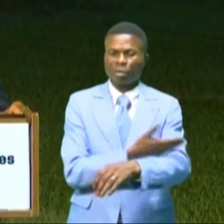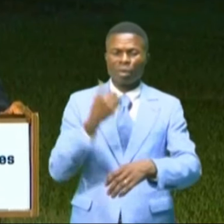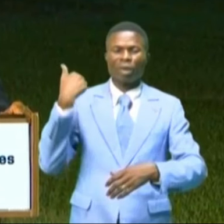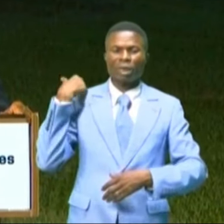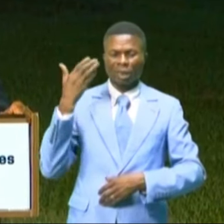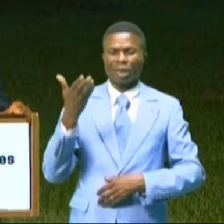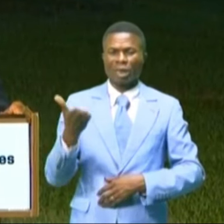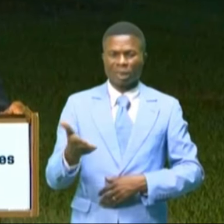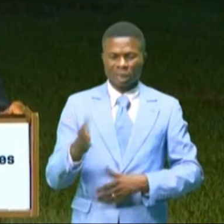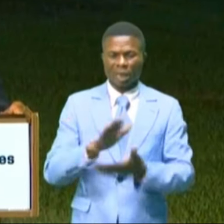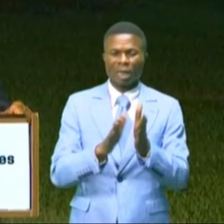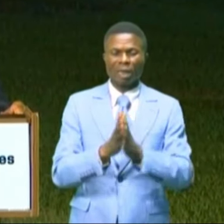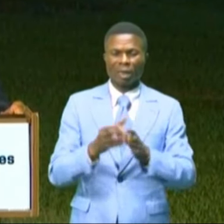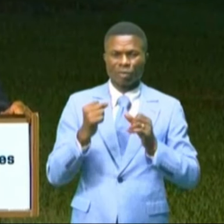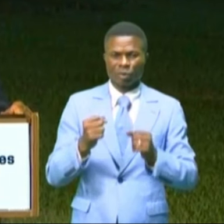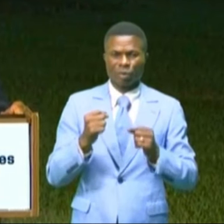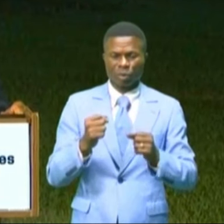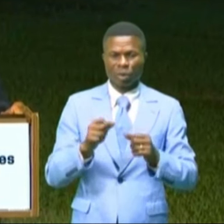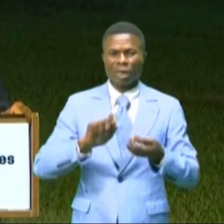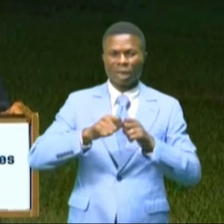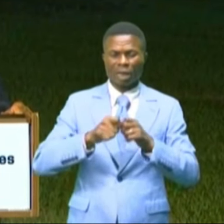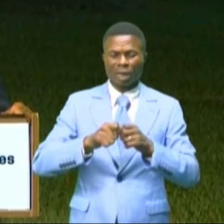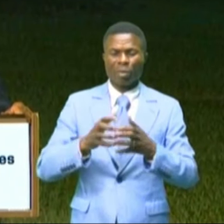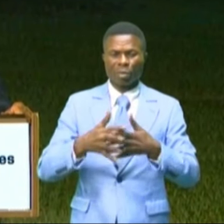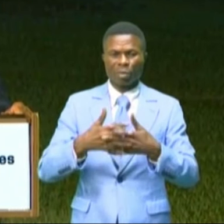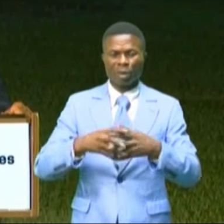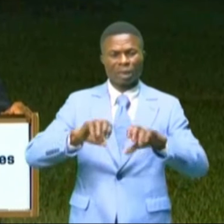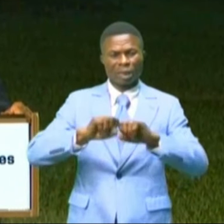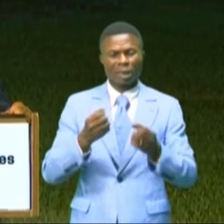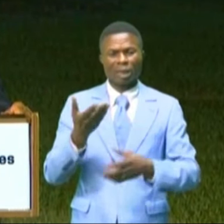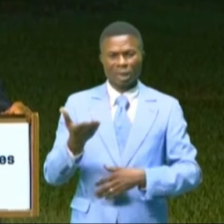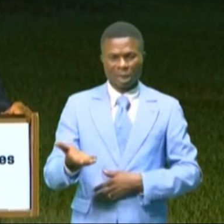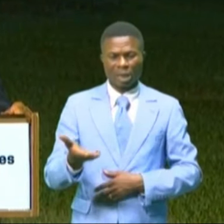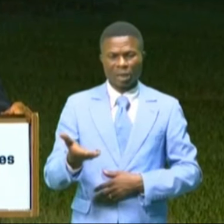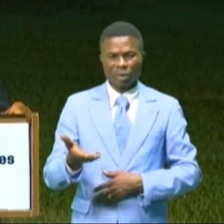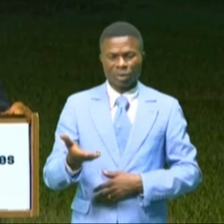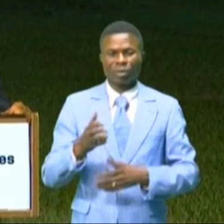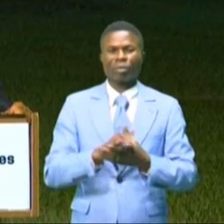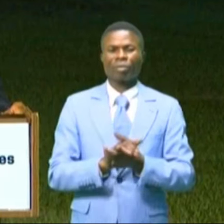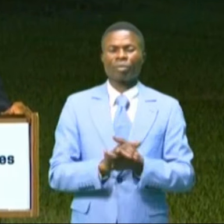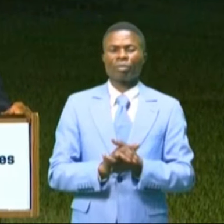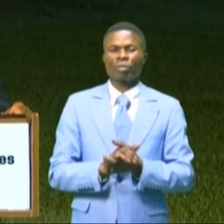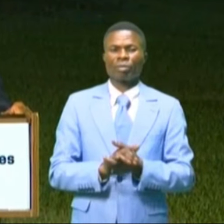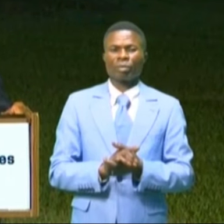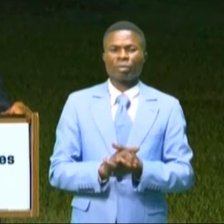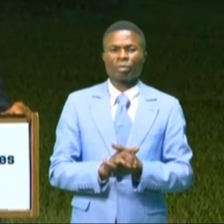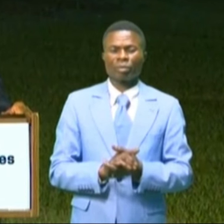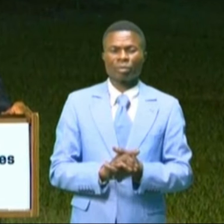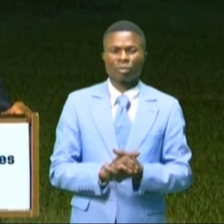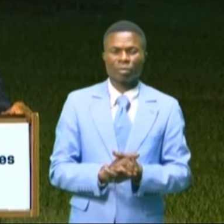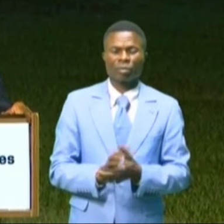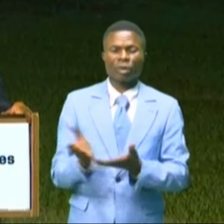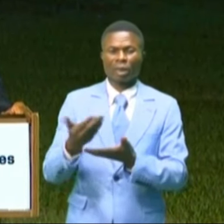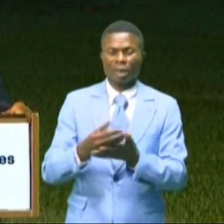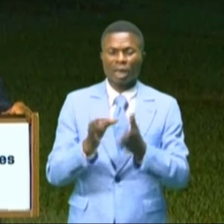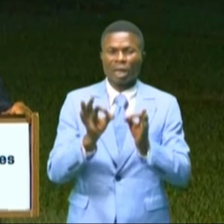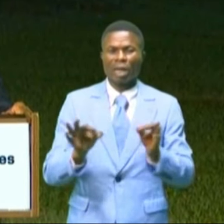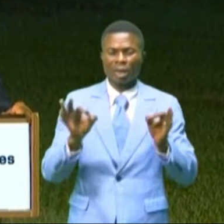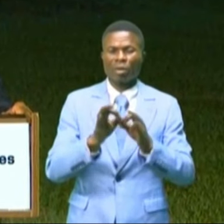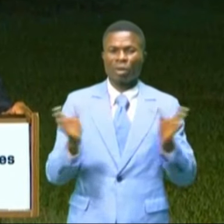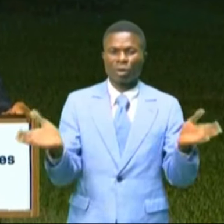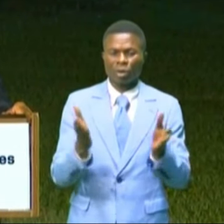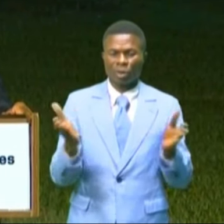plus efficace des déclarations de ces entreprises qui réalisent des chiffres d'affaires très importants. Revenant sur l'importance